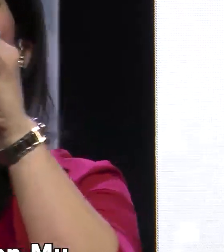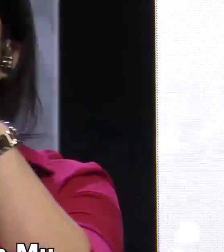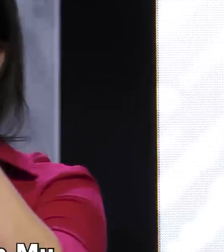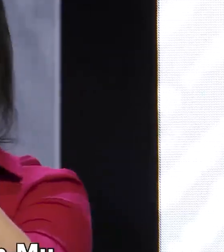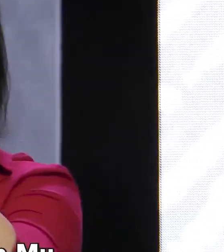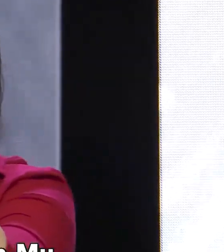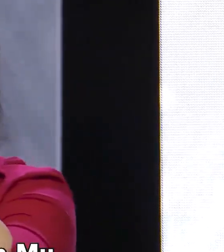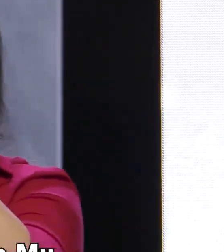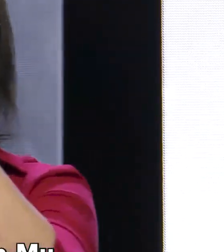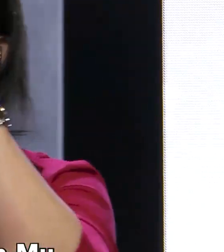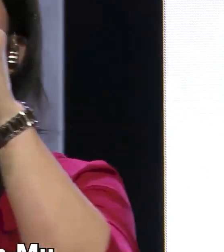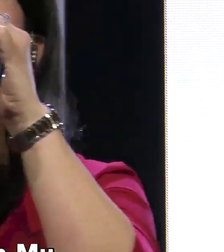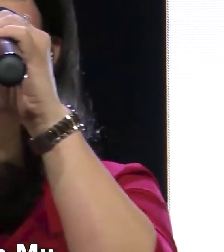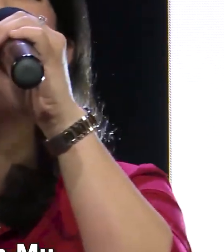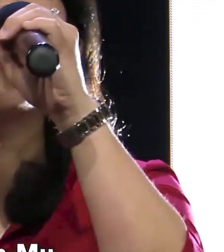kemuliaan-Mu.